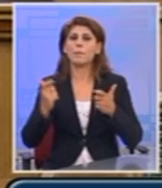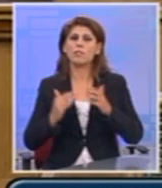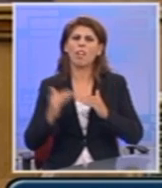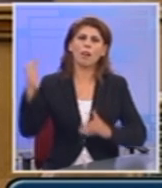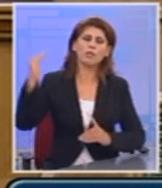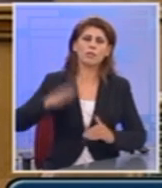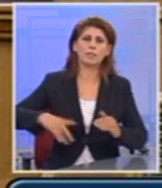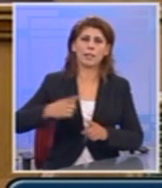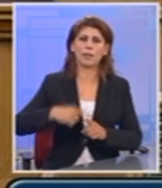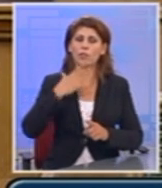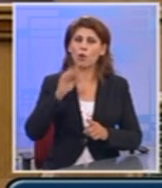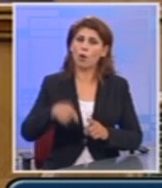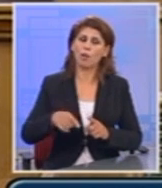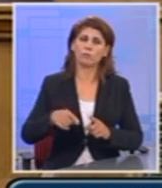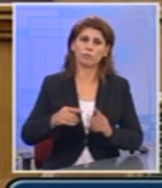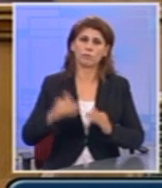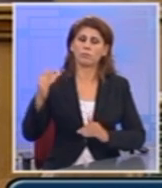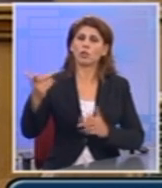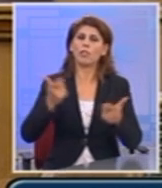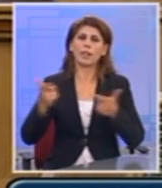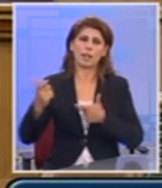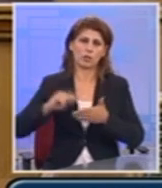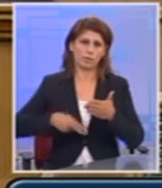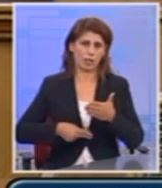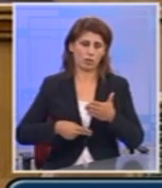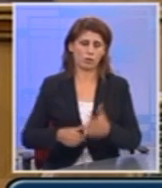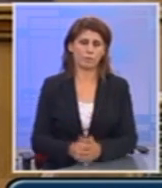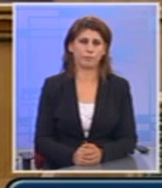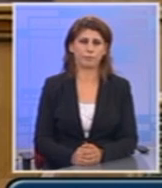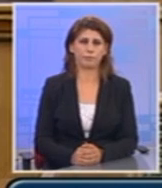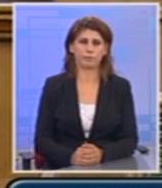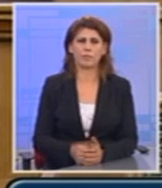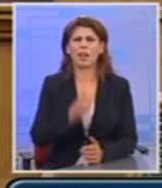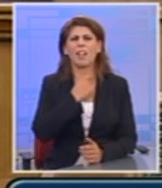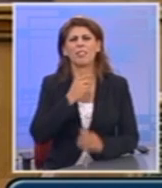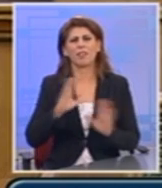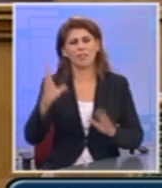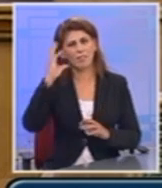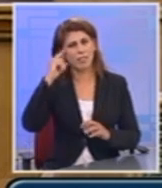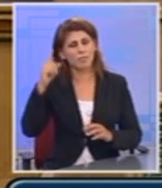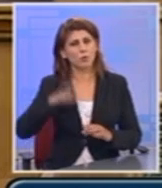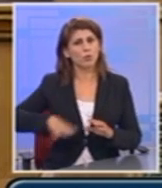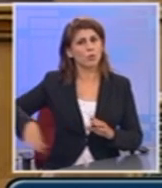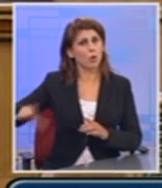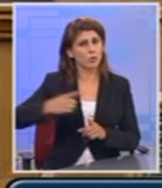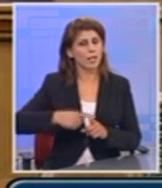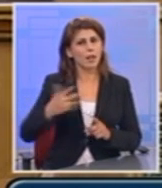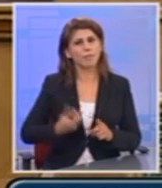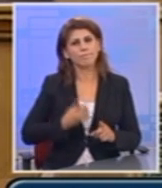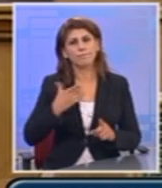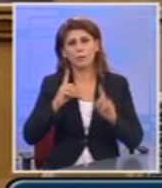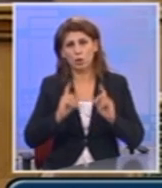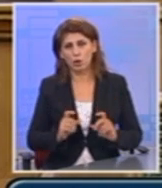στην ελλάδα λόγω των αρσιμο ήττον των δανειακών συμβάσεων δεν χρειάζεται να υπενθυμίσω τον ελληνικό λαό αλλά αισθάνομαι